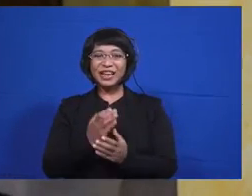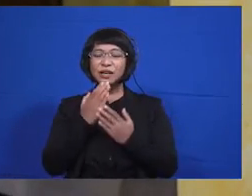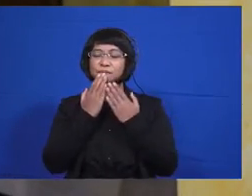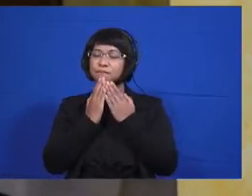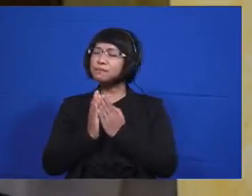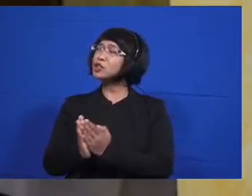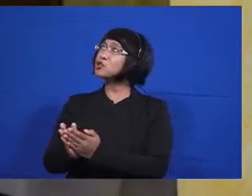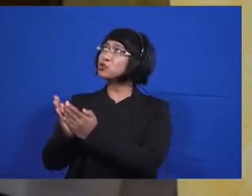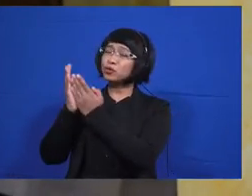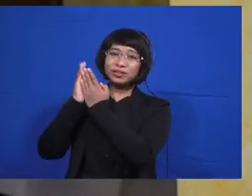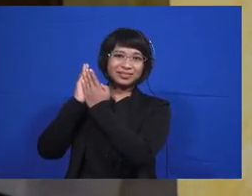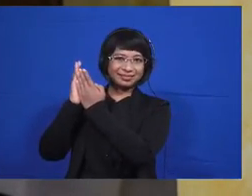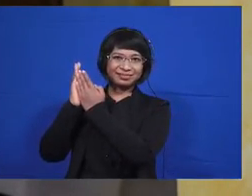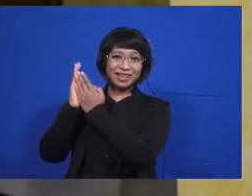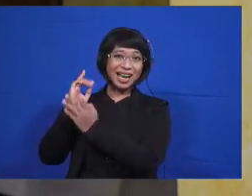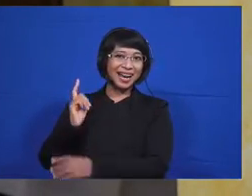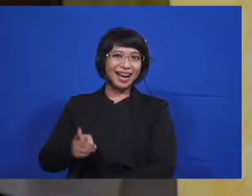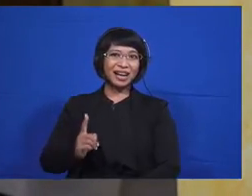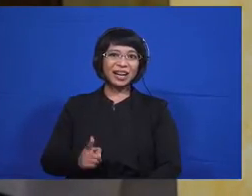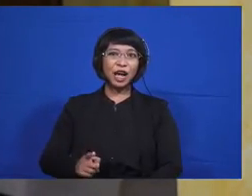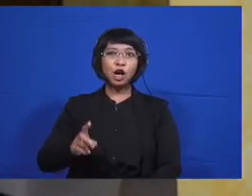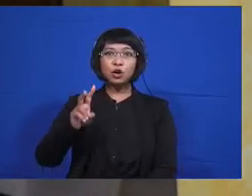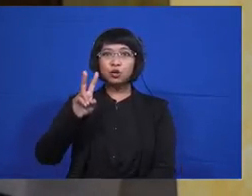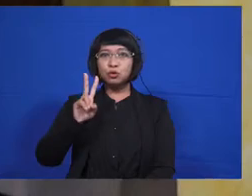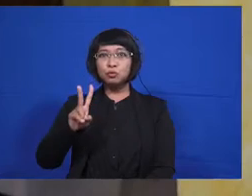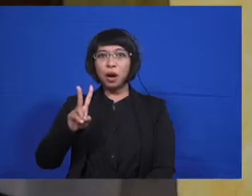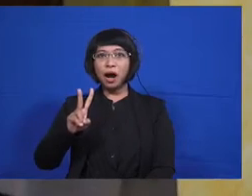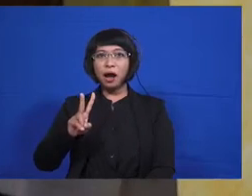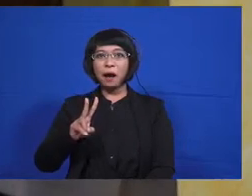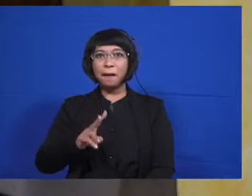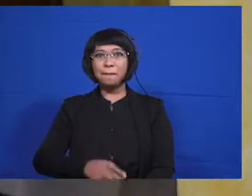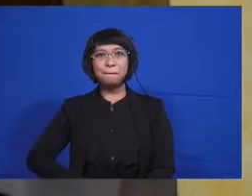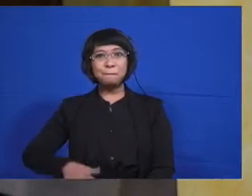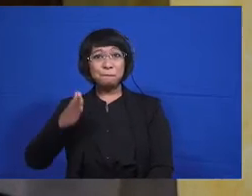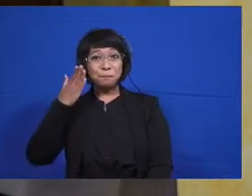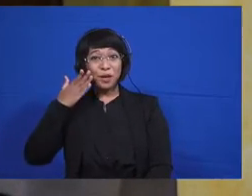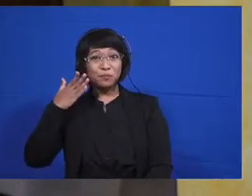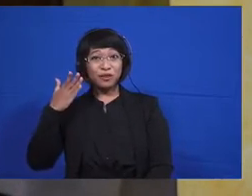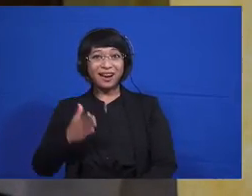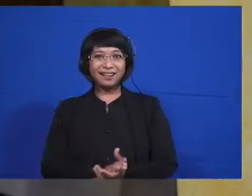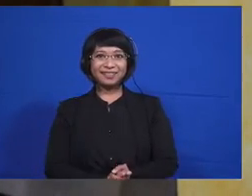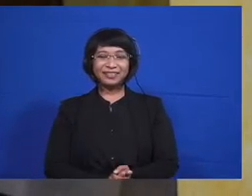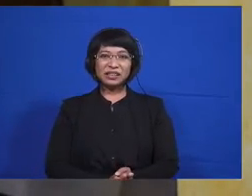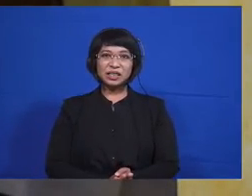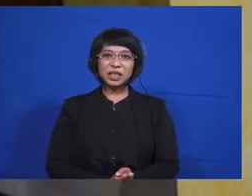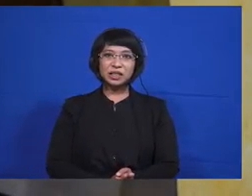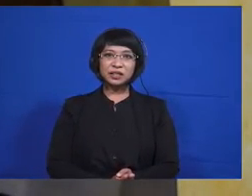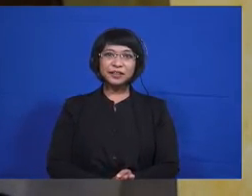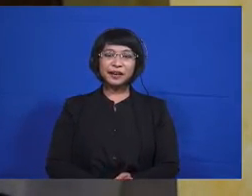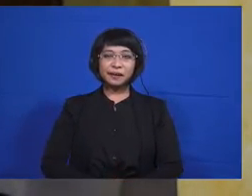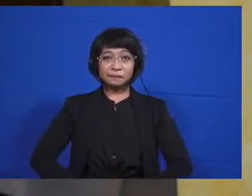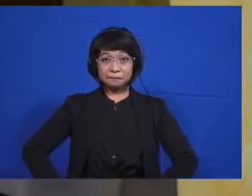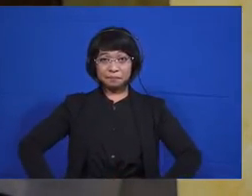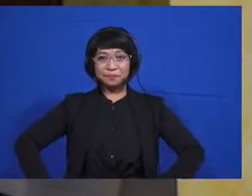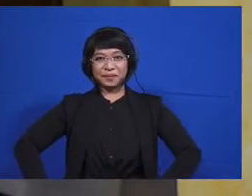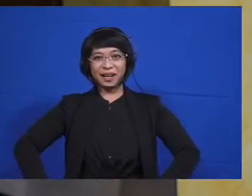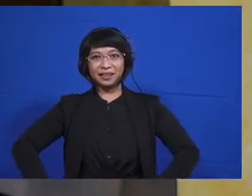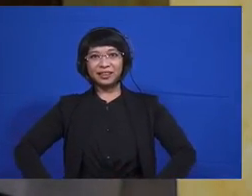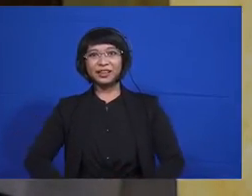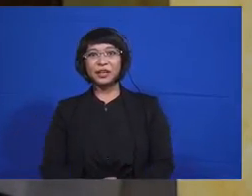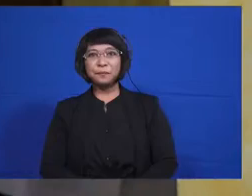bersyukur karena ada dua pemuda yang sungguh dengan tekad bulat